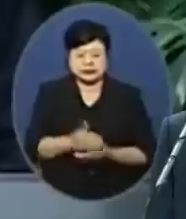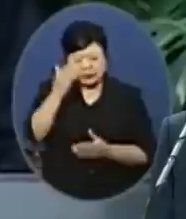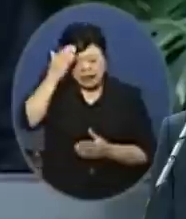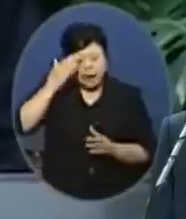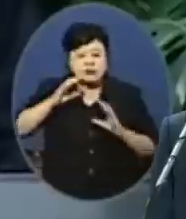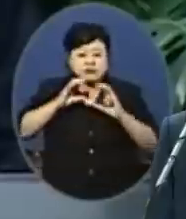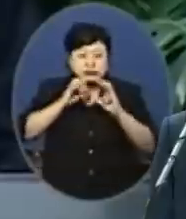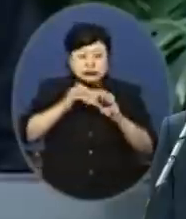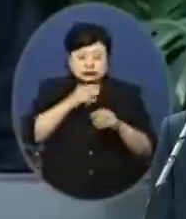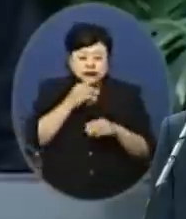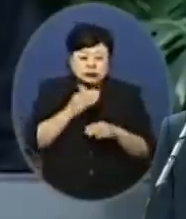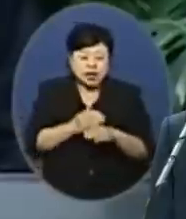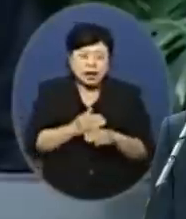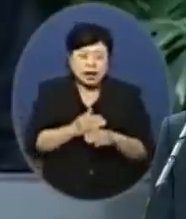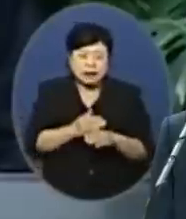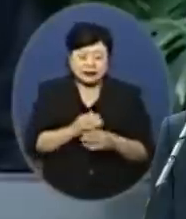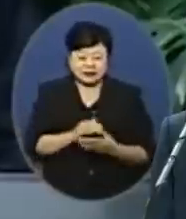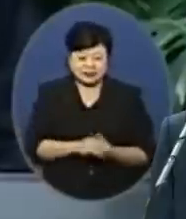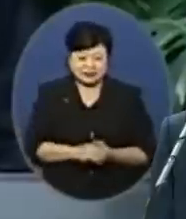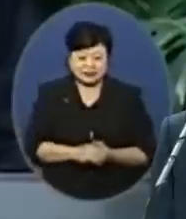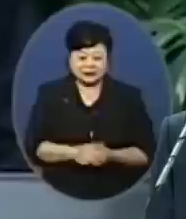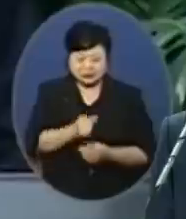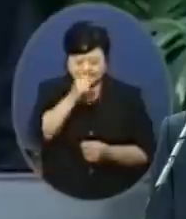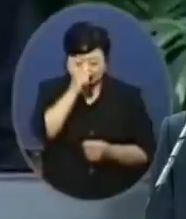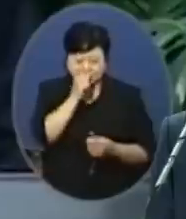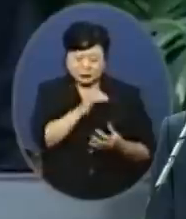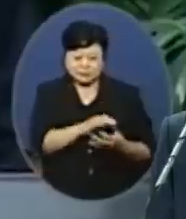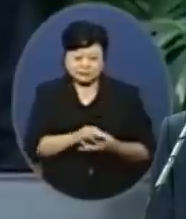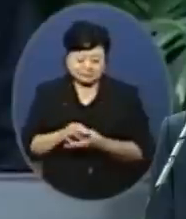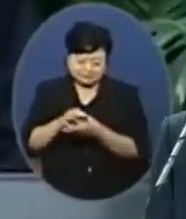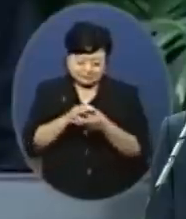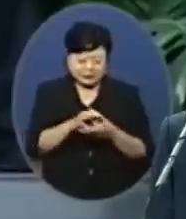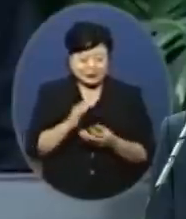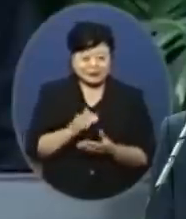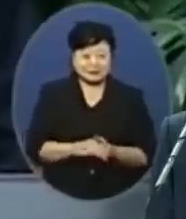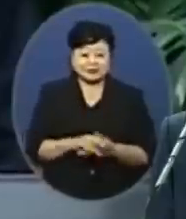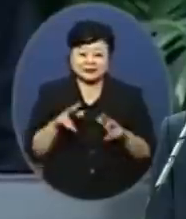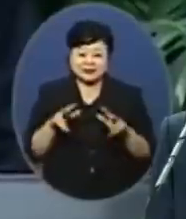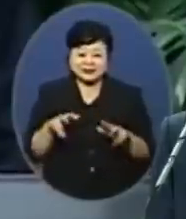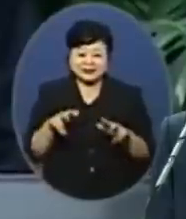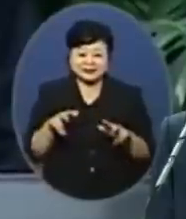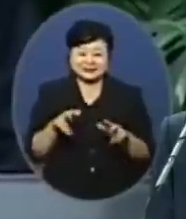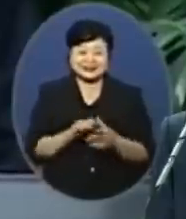한국이 북한과 좀 사이가 좋아지고 이제는